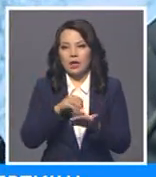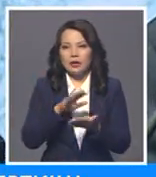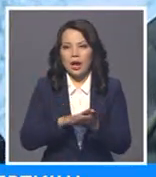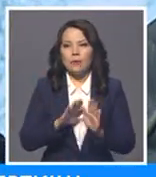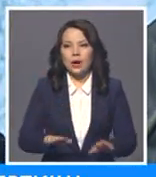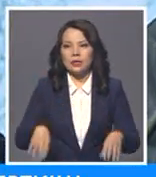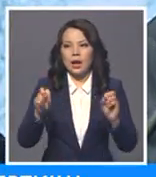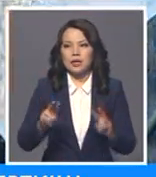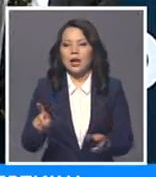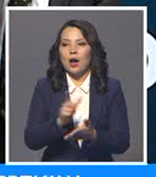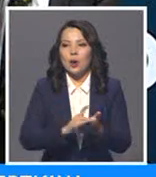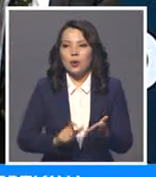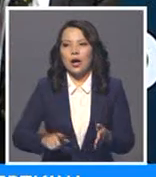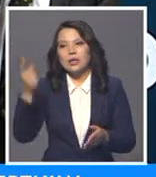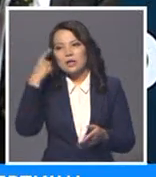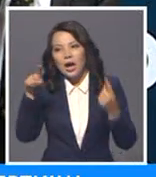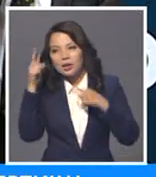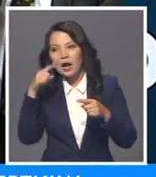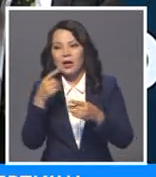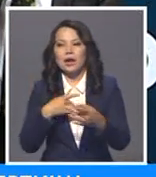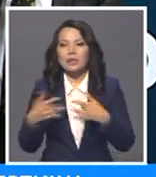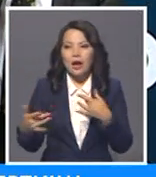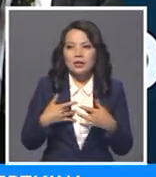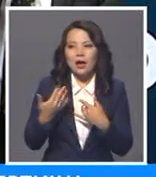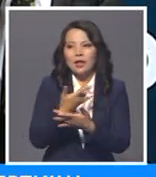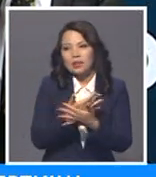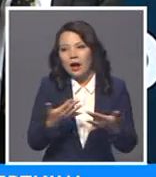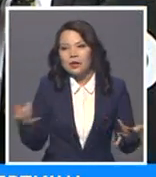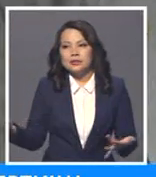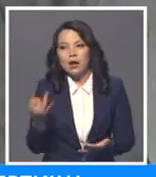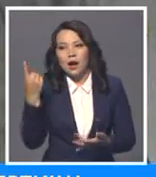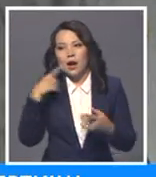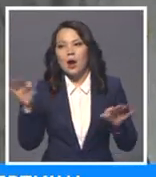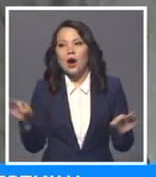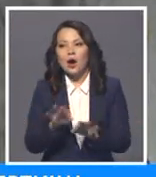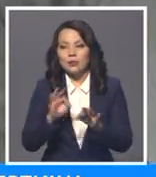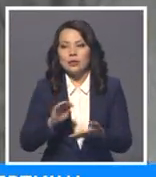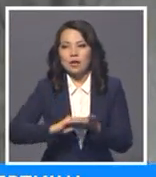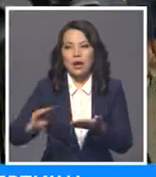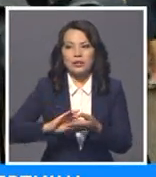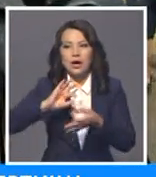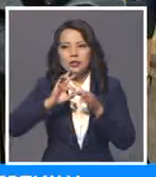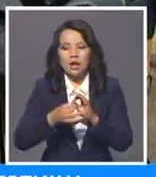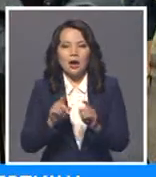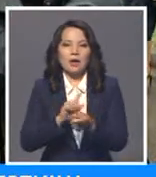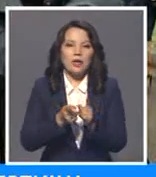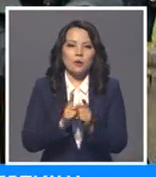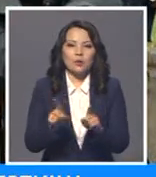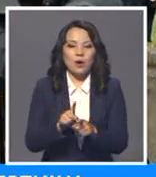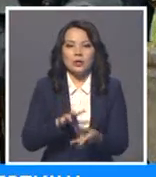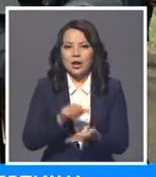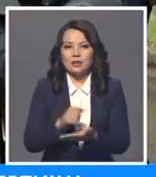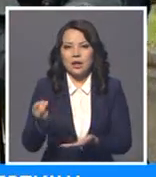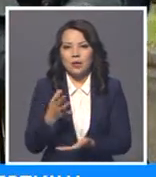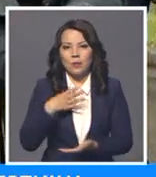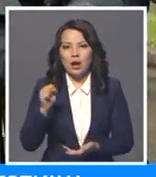балаларға арналған өлең жыр, ертегі, пьеса, белгілі композиторлардың әндеріне мәтін жазуымен, аудармамен де айналысты.